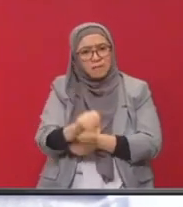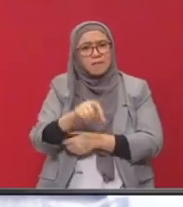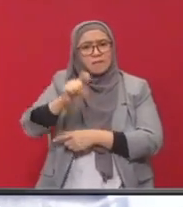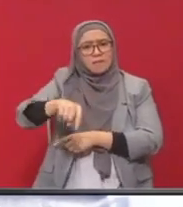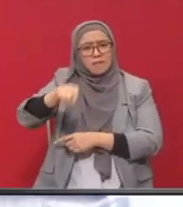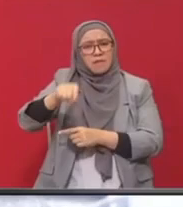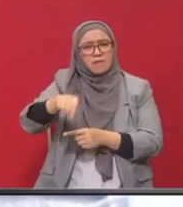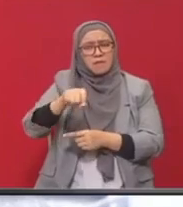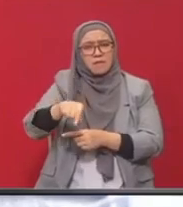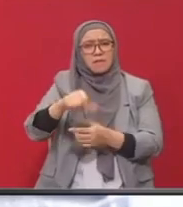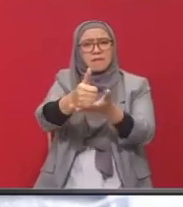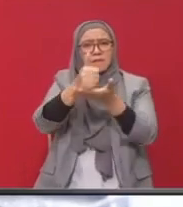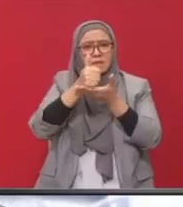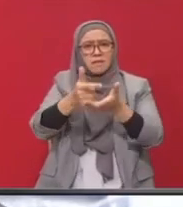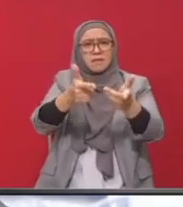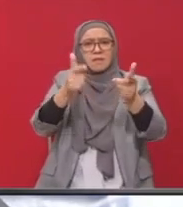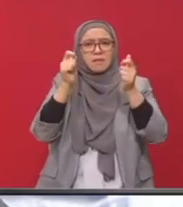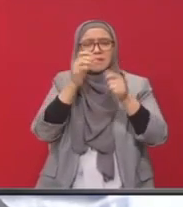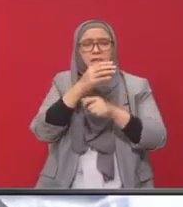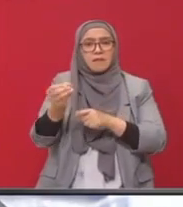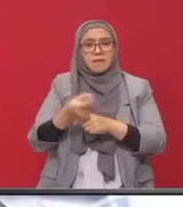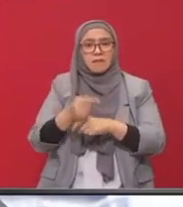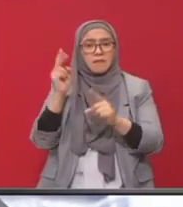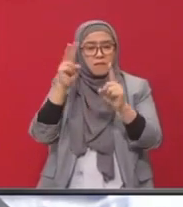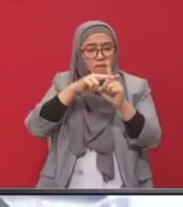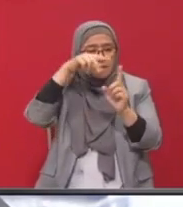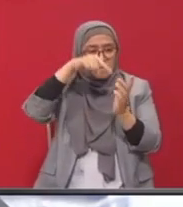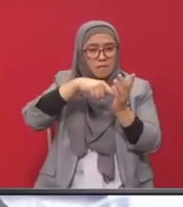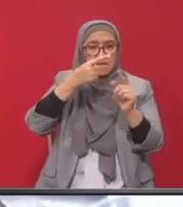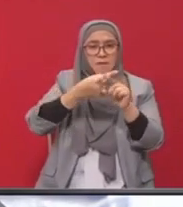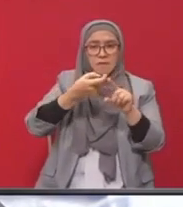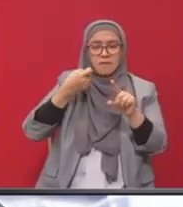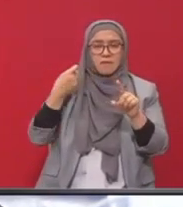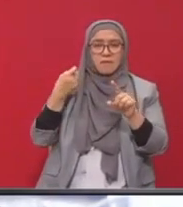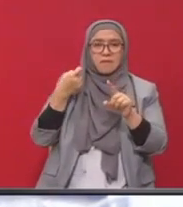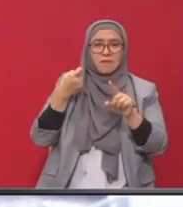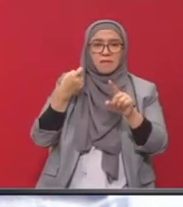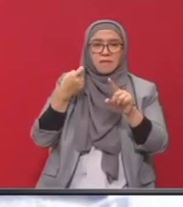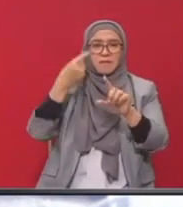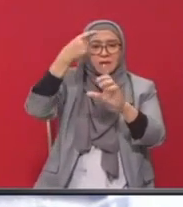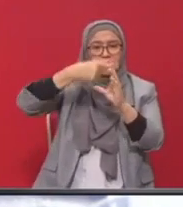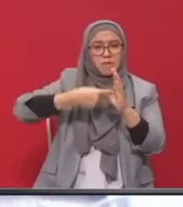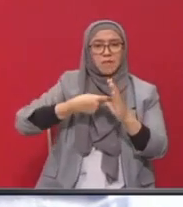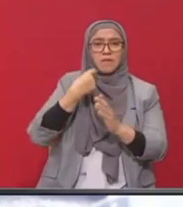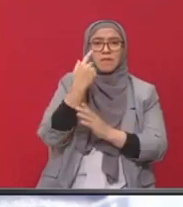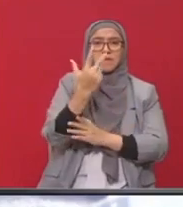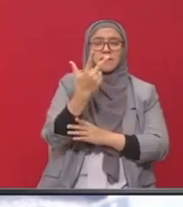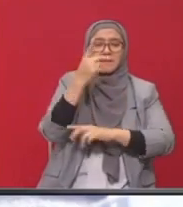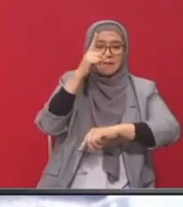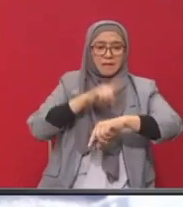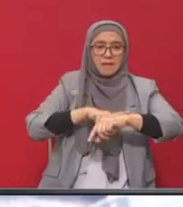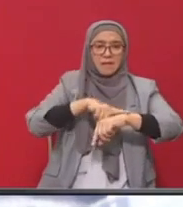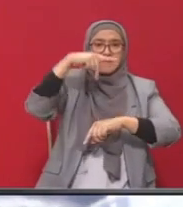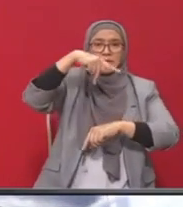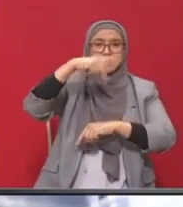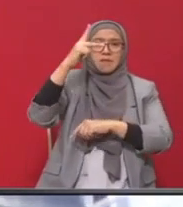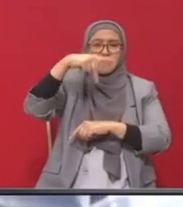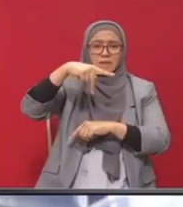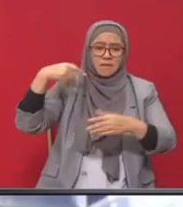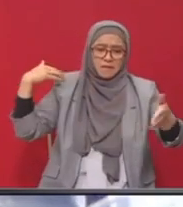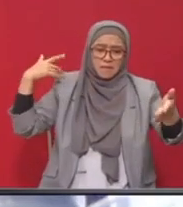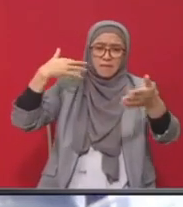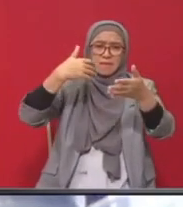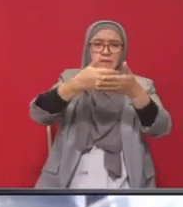memerlukan bantuan dengan segera dan permohonan ini adalah daripada ambulans match match happy-happy sampai